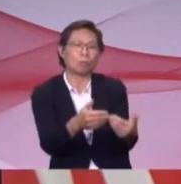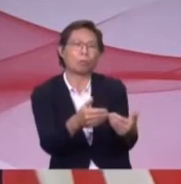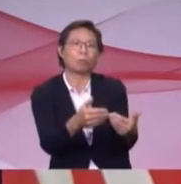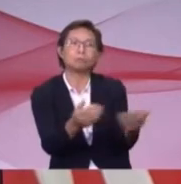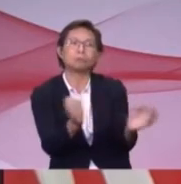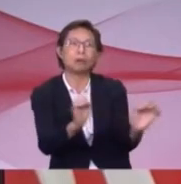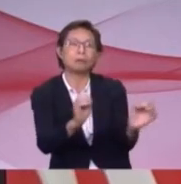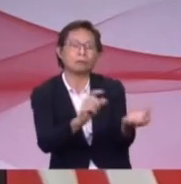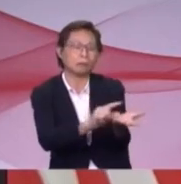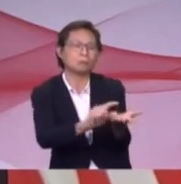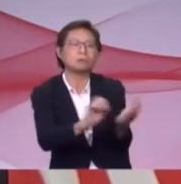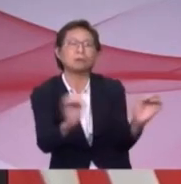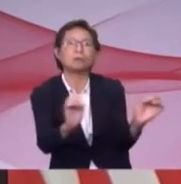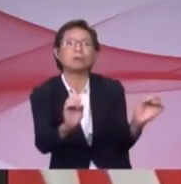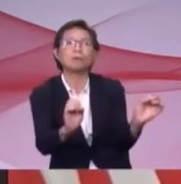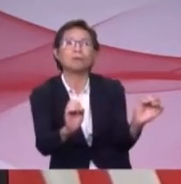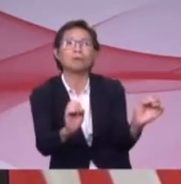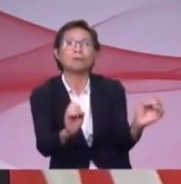sama sekali.